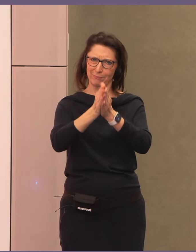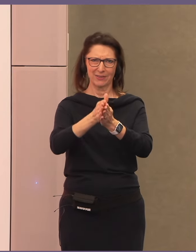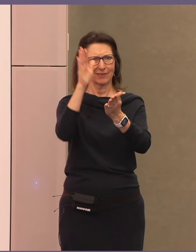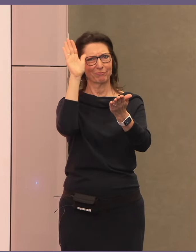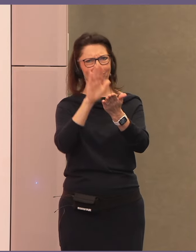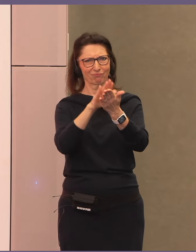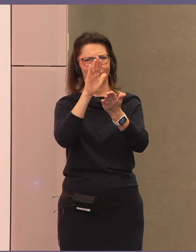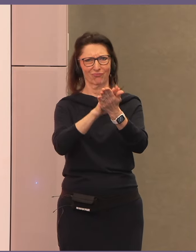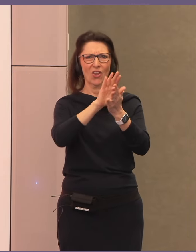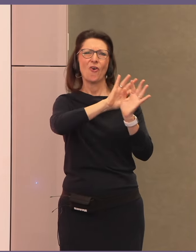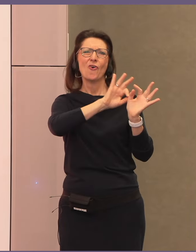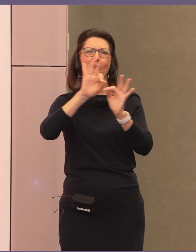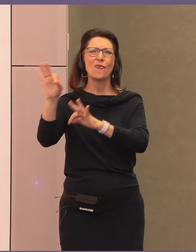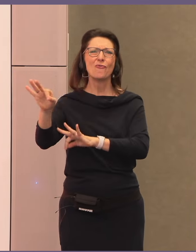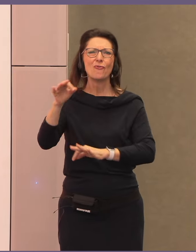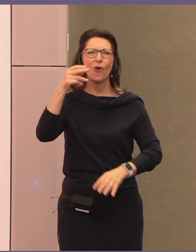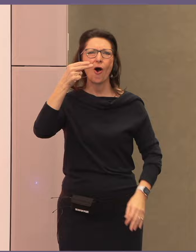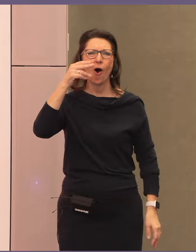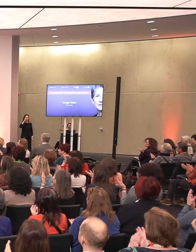Eva-Maria Holzleitner. Danke.